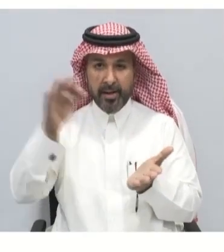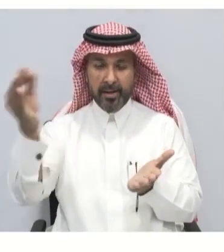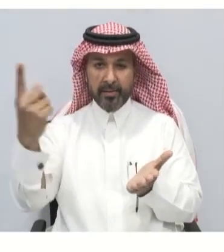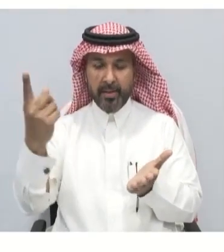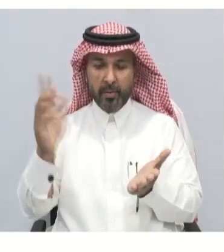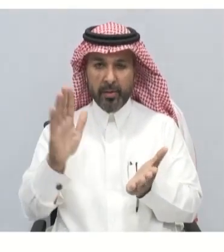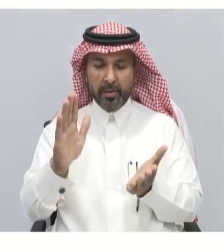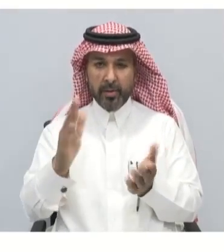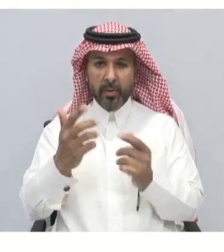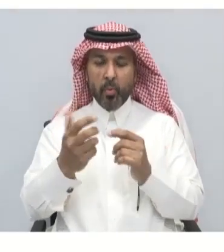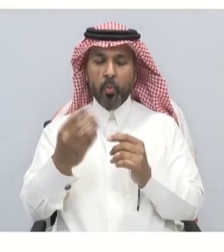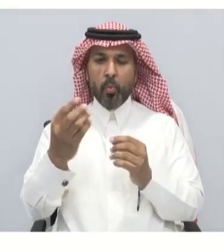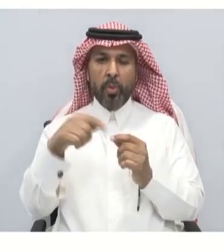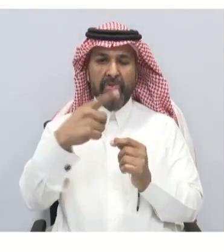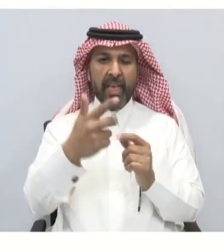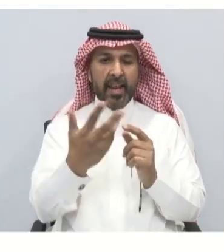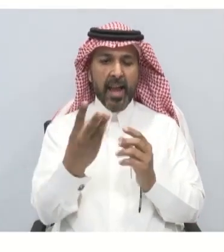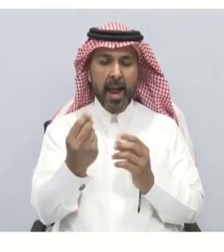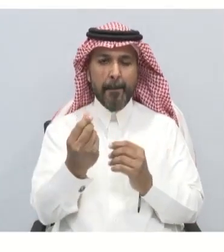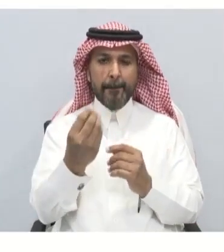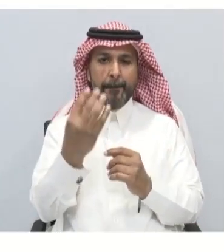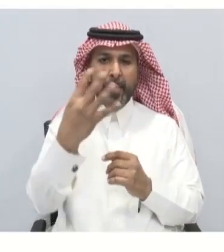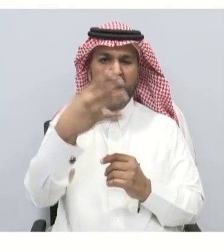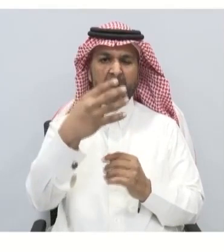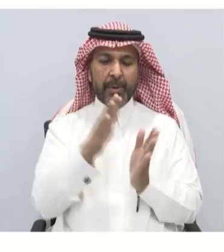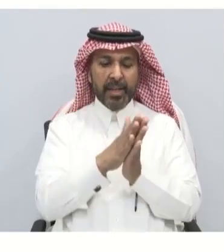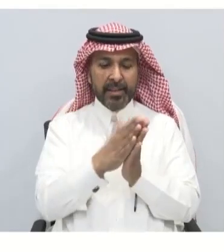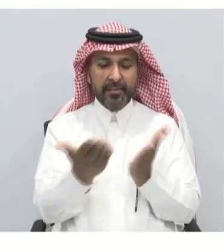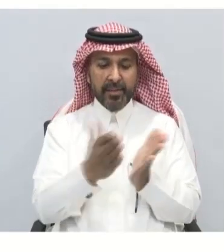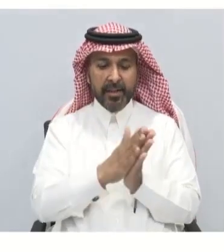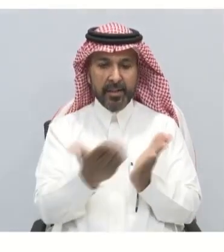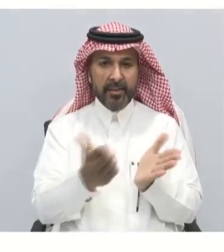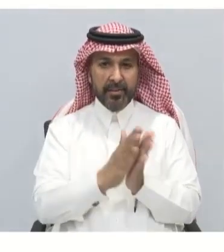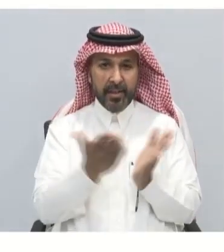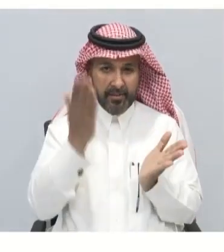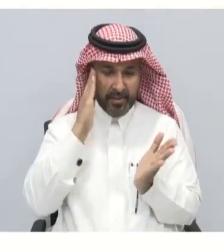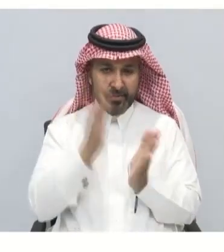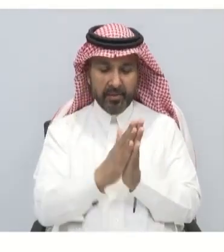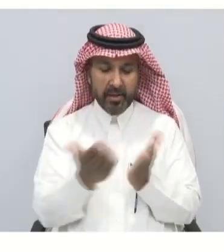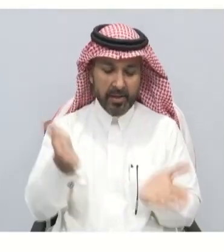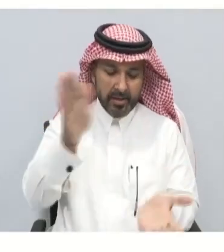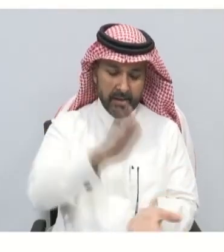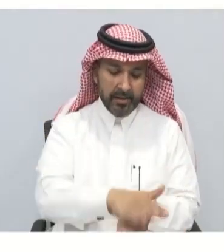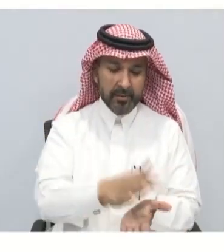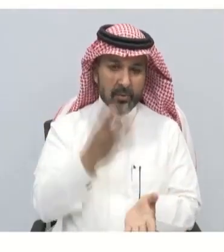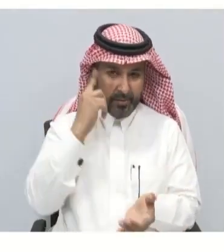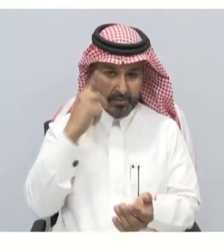دفتر كيف عرفنا بالتخمين والتحقق طيب